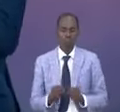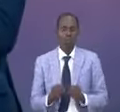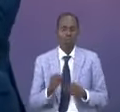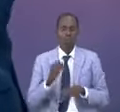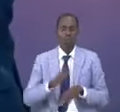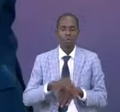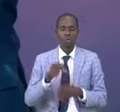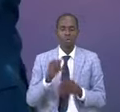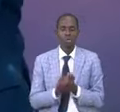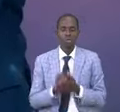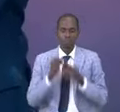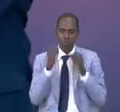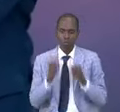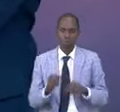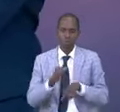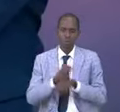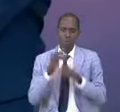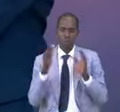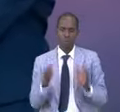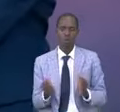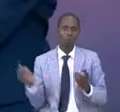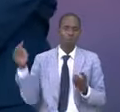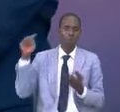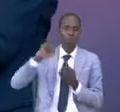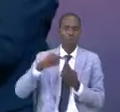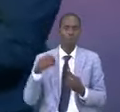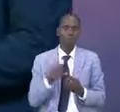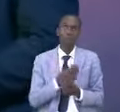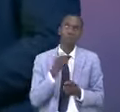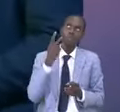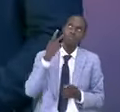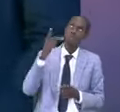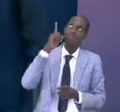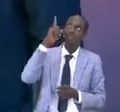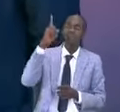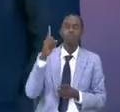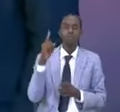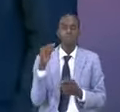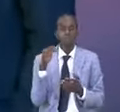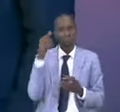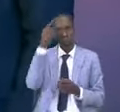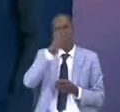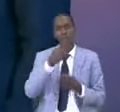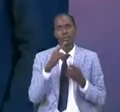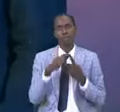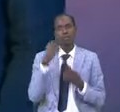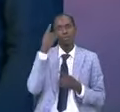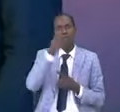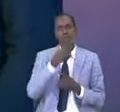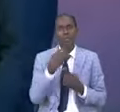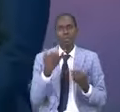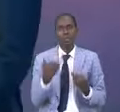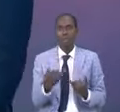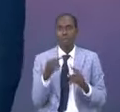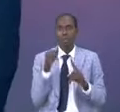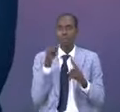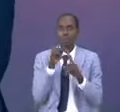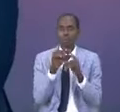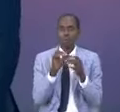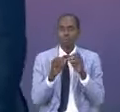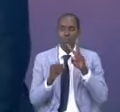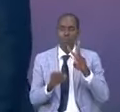solide jusqu'à ce que nous le voyons face à face deuxième point la déviation